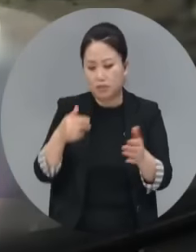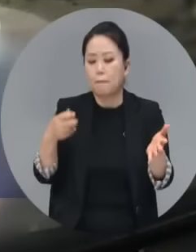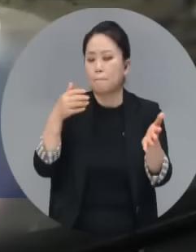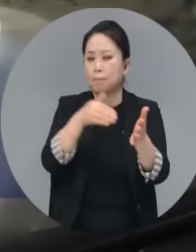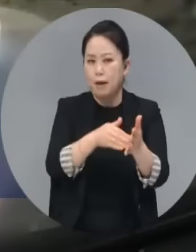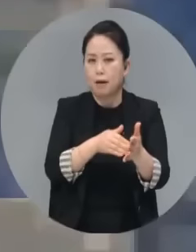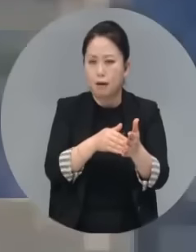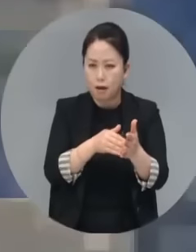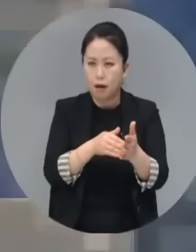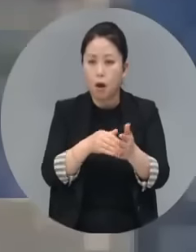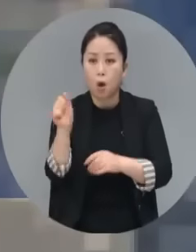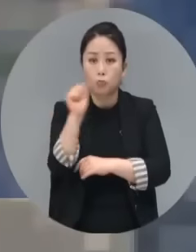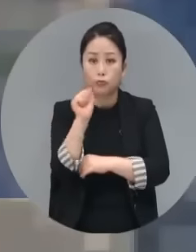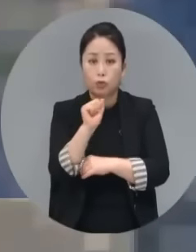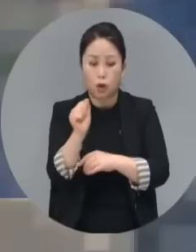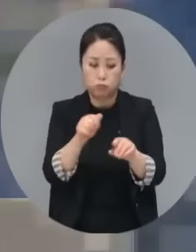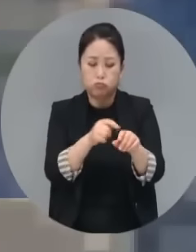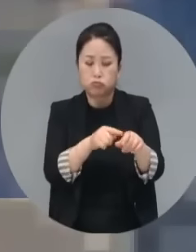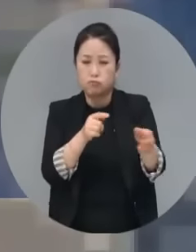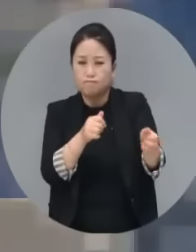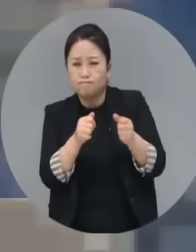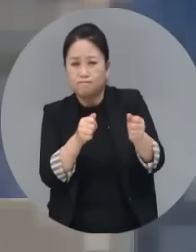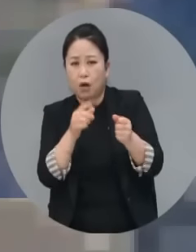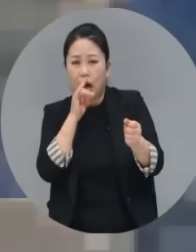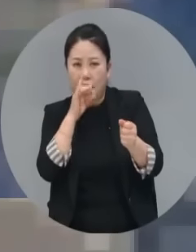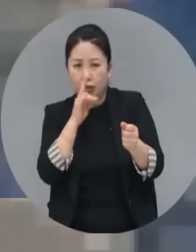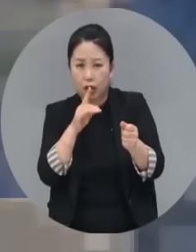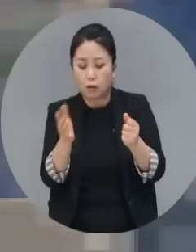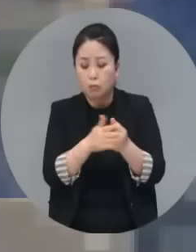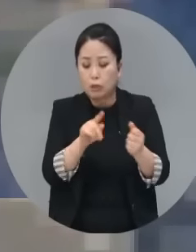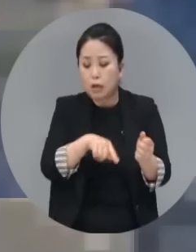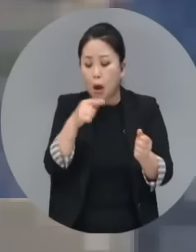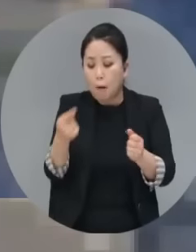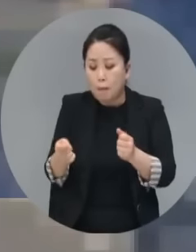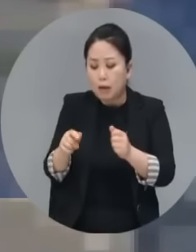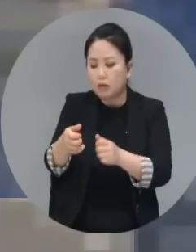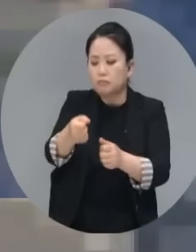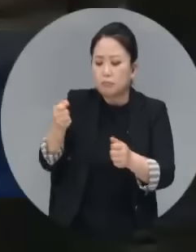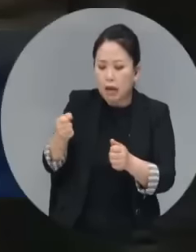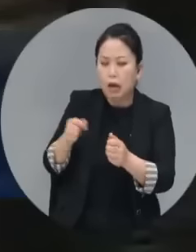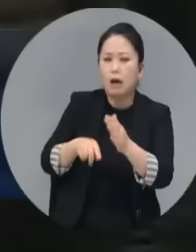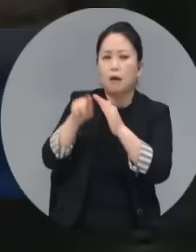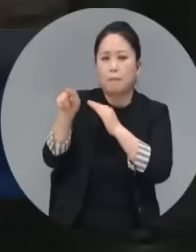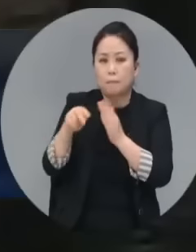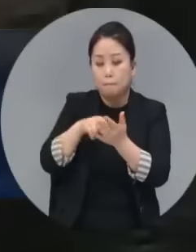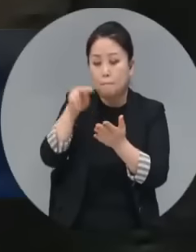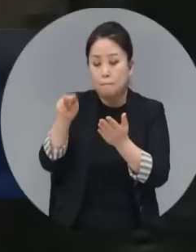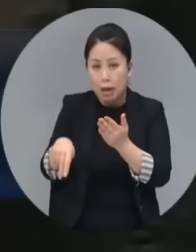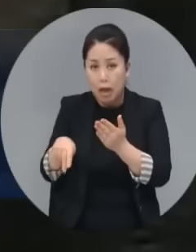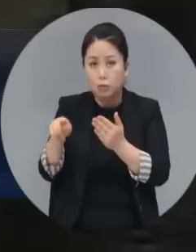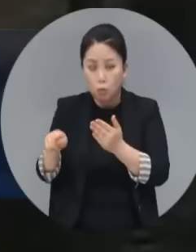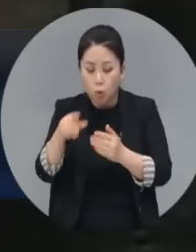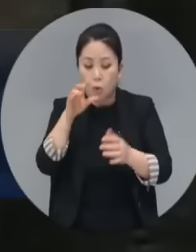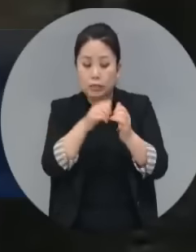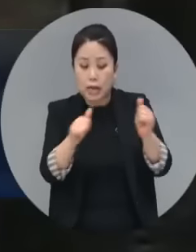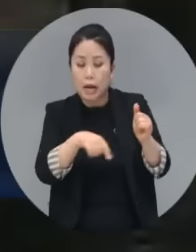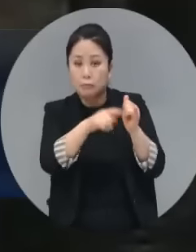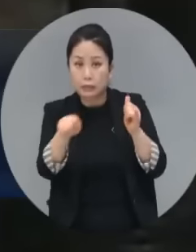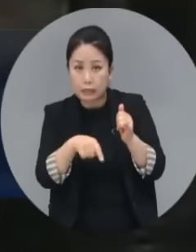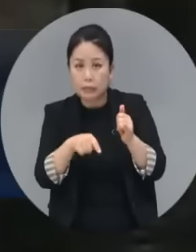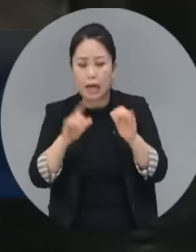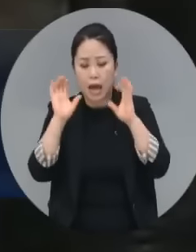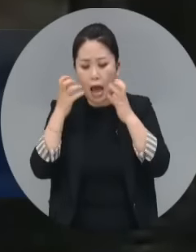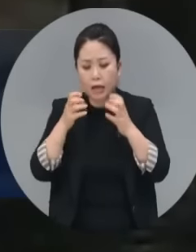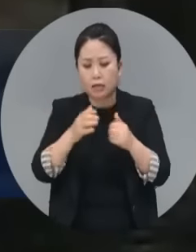안 열렸었거든요. 그래서 제가 조수석으로 기어나왔어요. 마을버스 사람들이 막 내려가지고 아이를 카시트에 있던